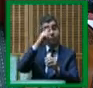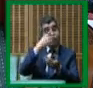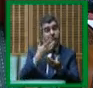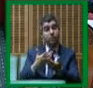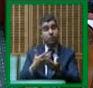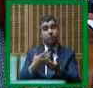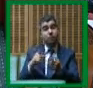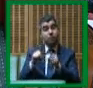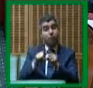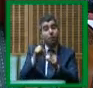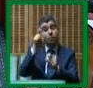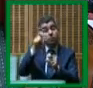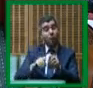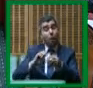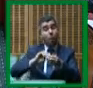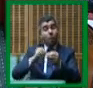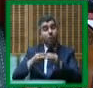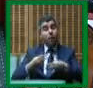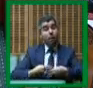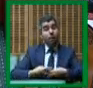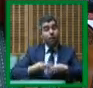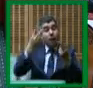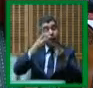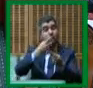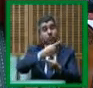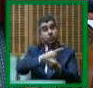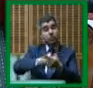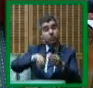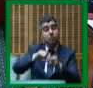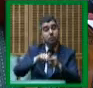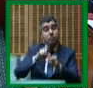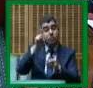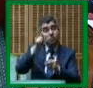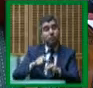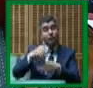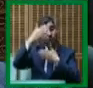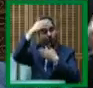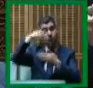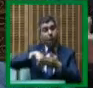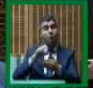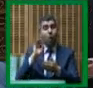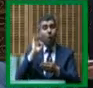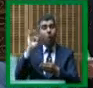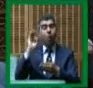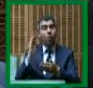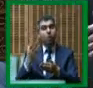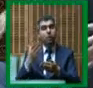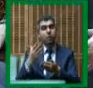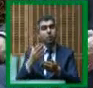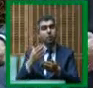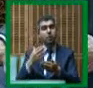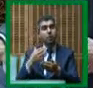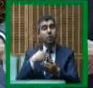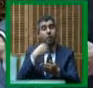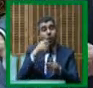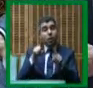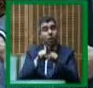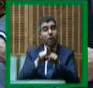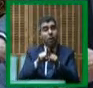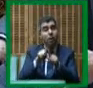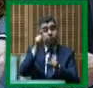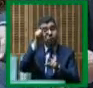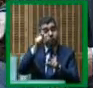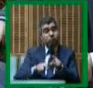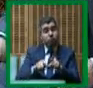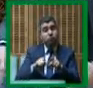ويكون مشكلا في حد ذاته ومضر بالإنسان المغربي وبغير المغربي. فمن جهة يجد نفسه في قطاع